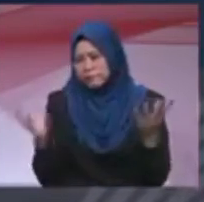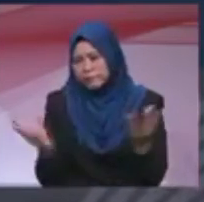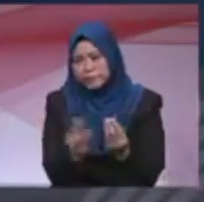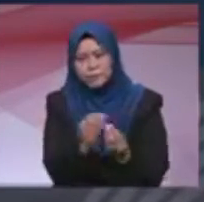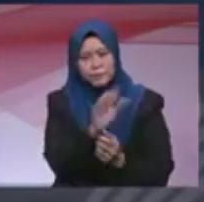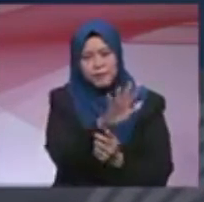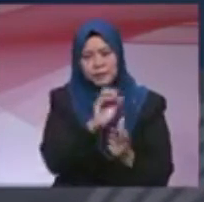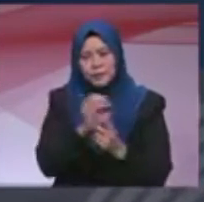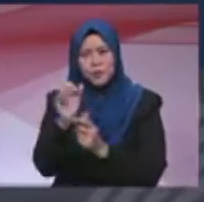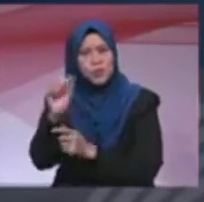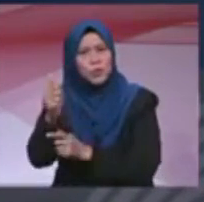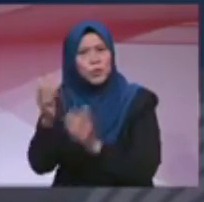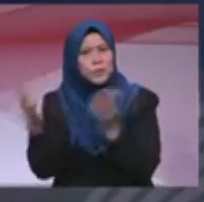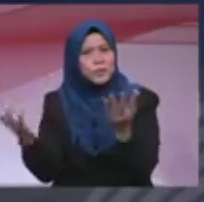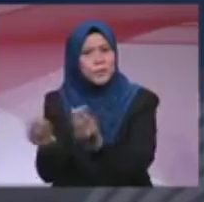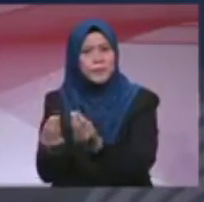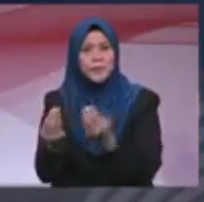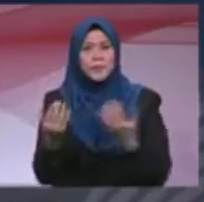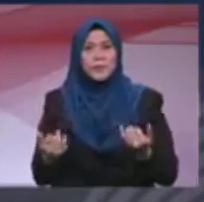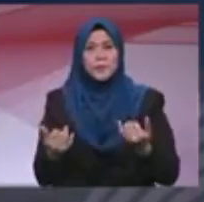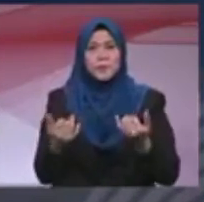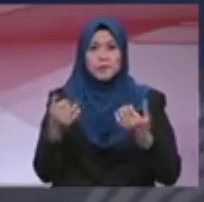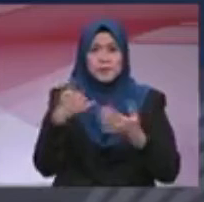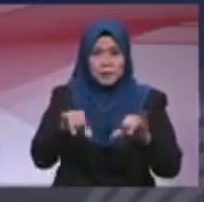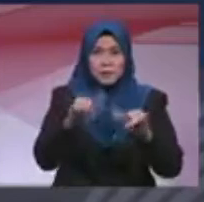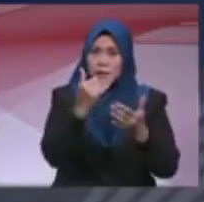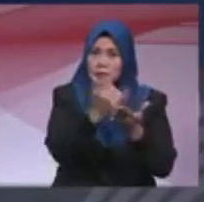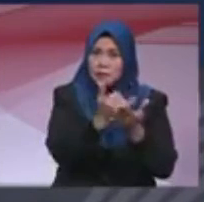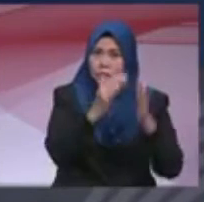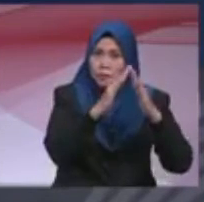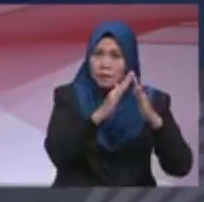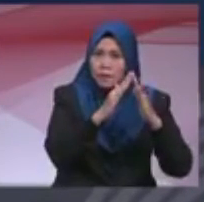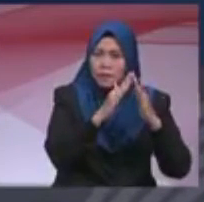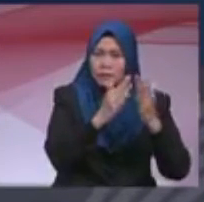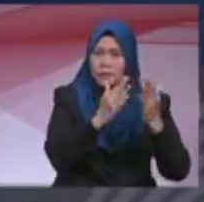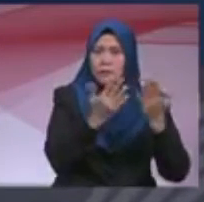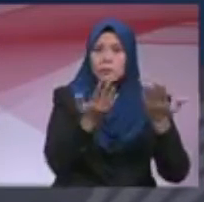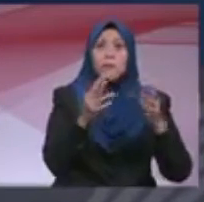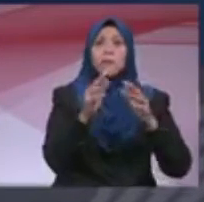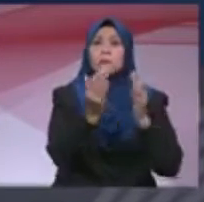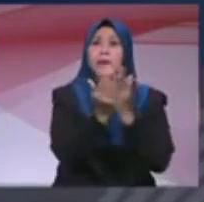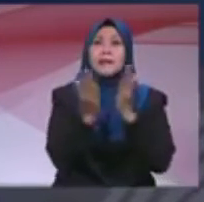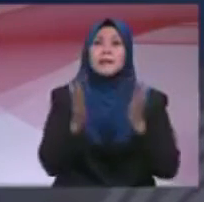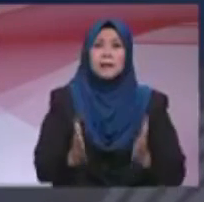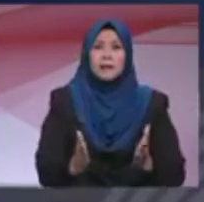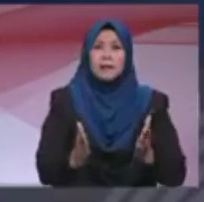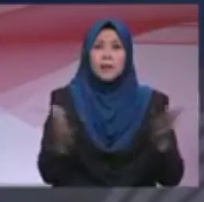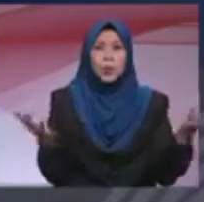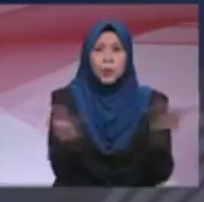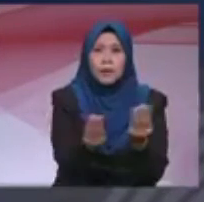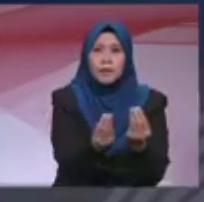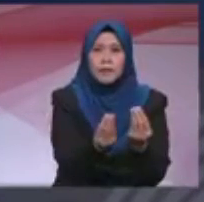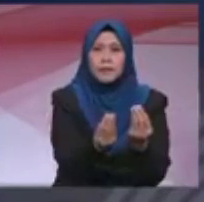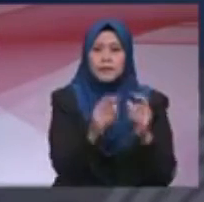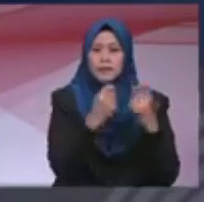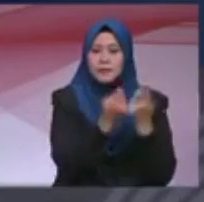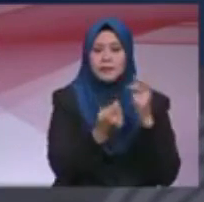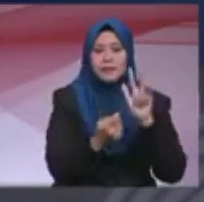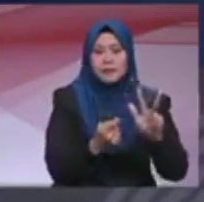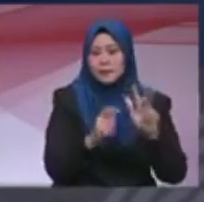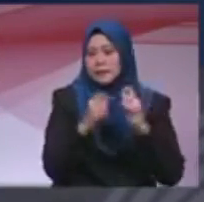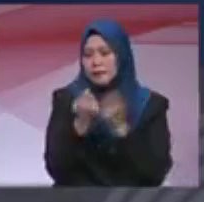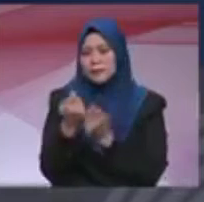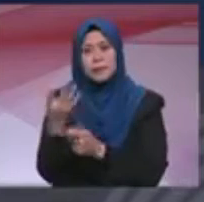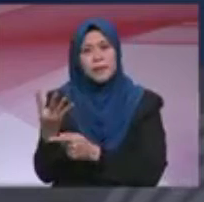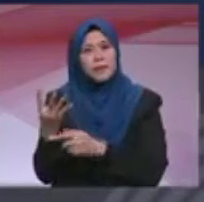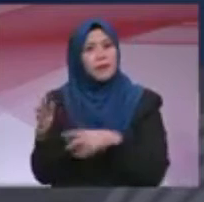mereka masih di rumah kalau di negeri PKP? Kurang daripada 5 atau 10? Murid, pelajar. Tingkatan 3 dan tingkatan 4,